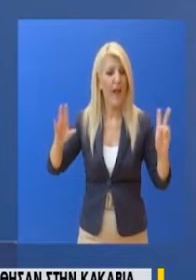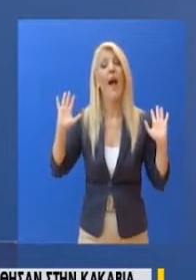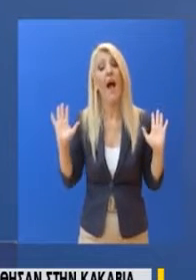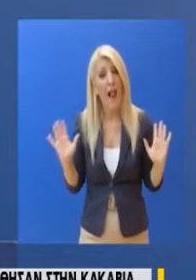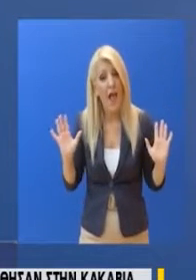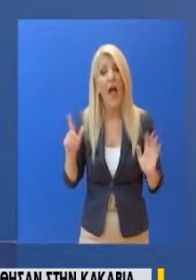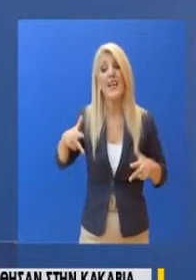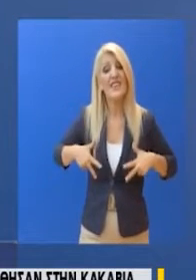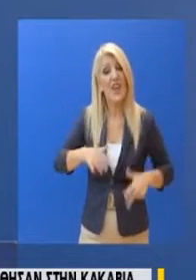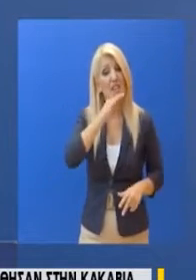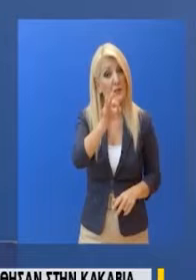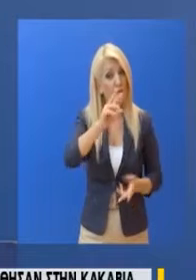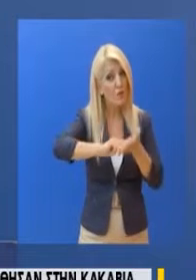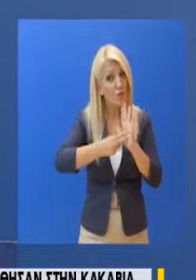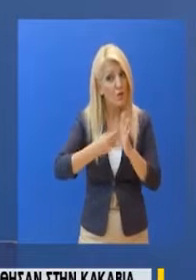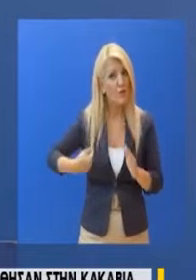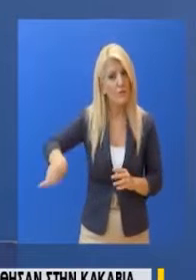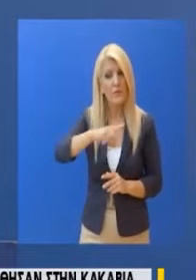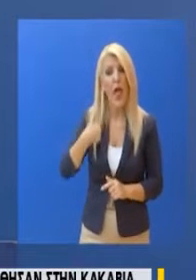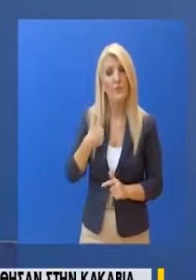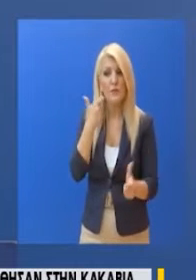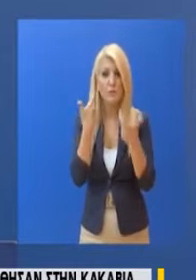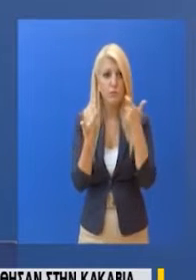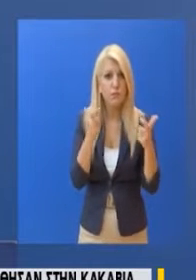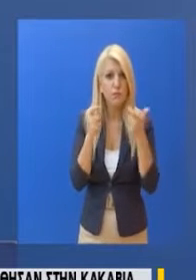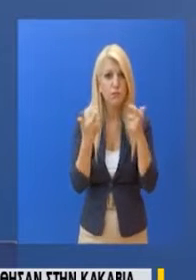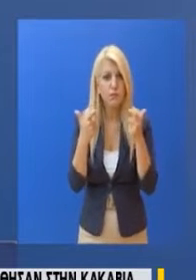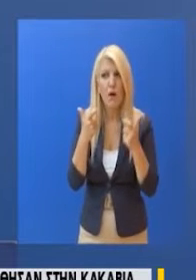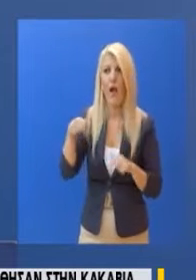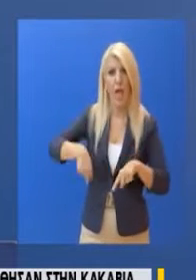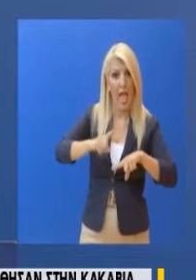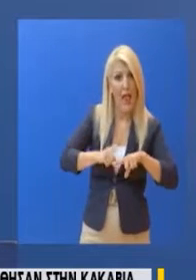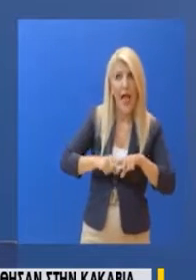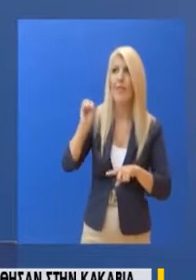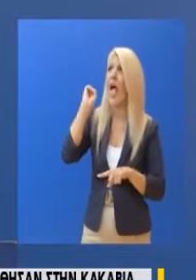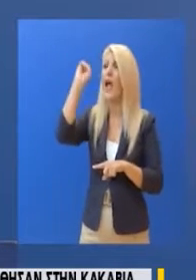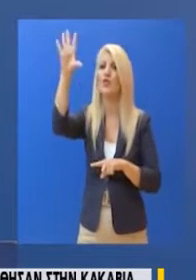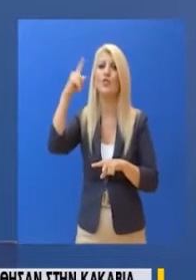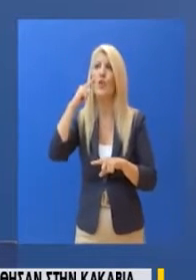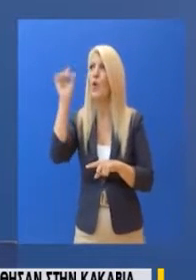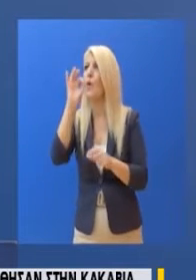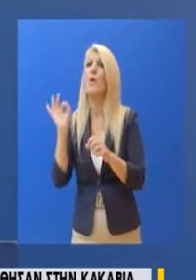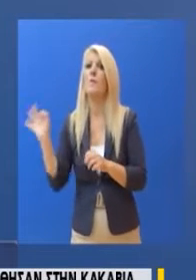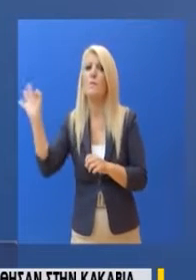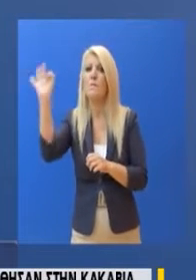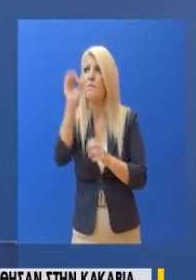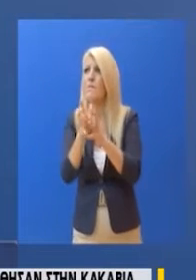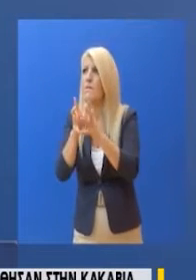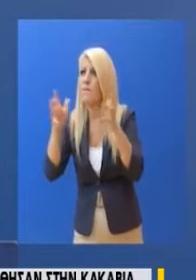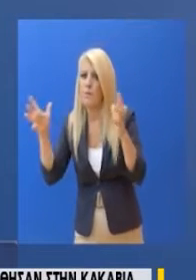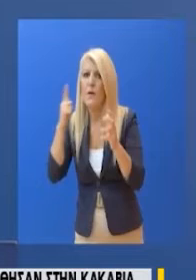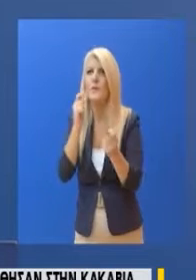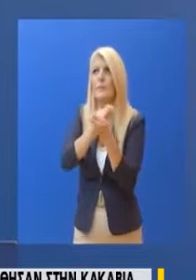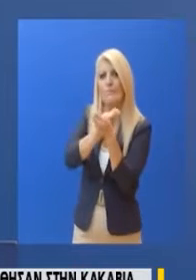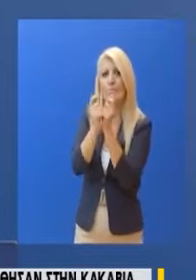εξελίξεις τόσο στο εσωτερικό όσο και στο εξωτερικό και θα αναπροσαρμόζει τις αποφάσεις της ανάλογα με τα επιδημιολογικά